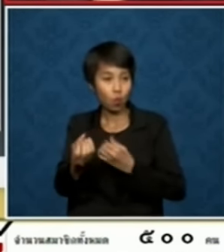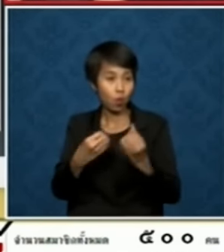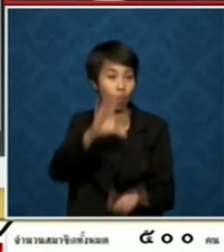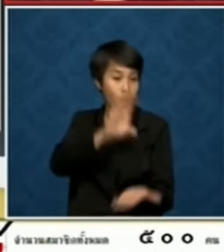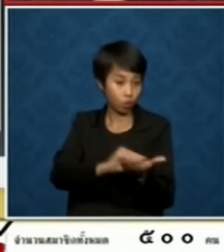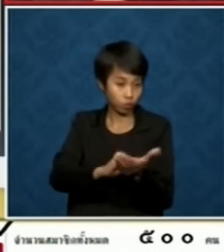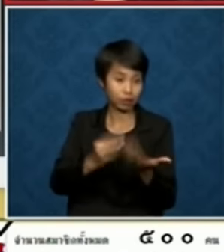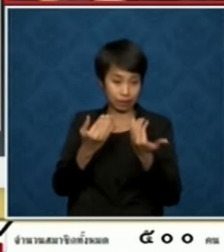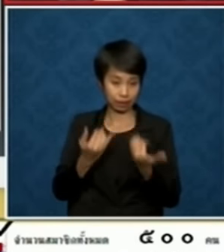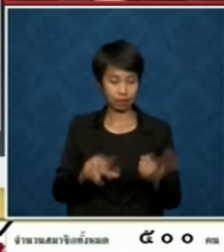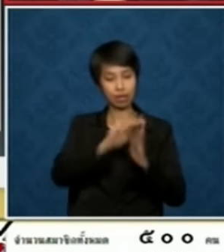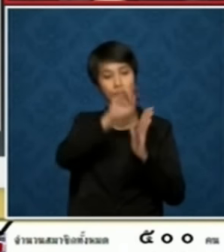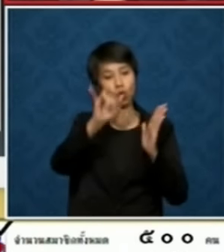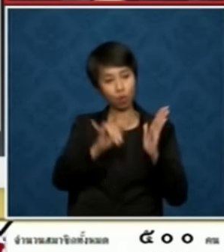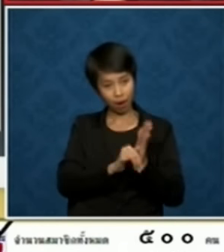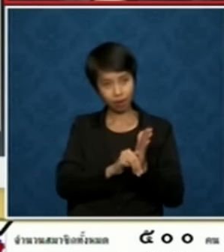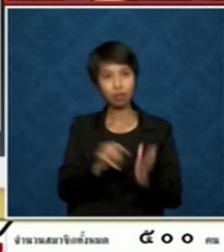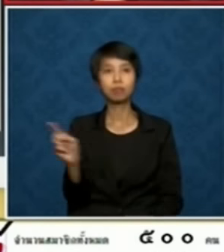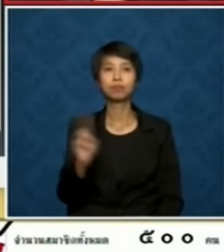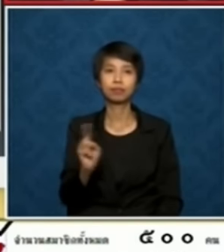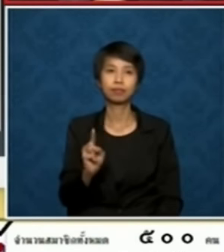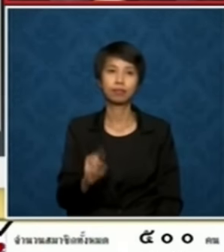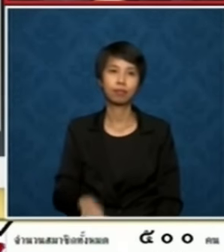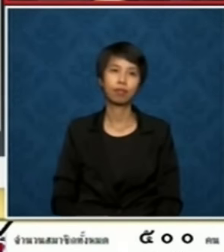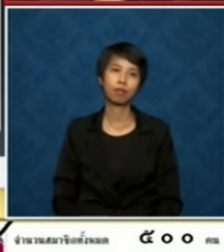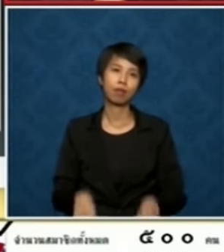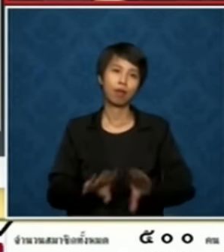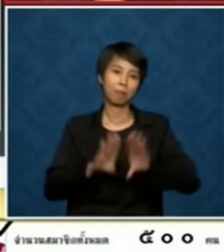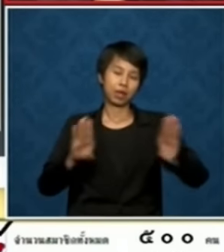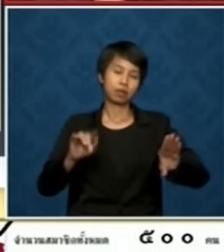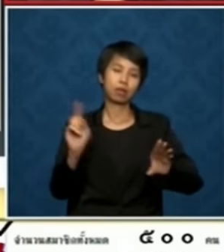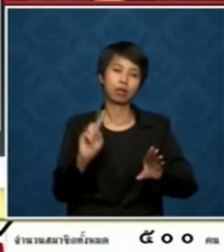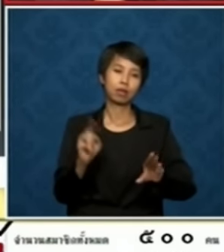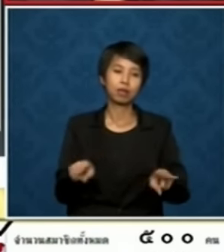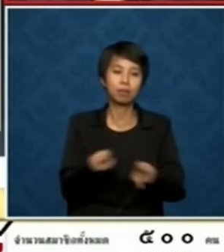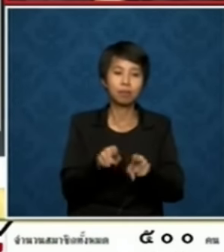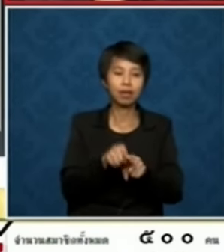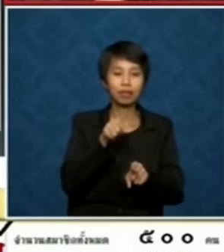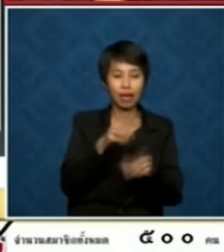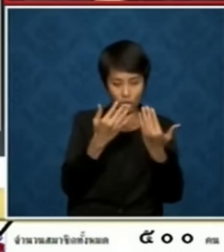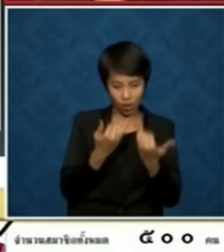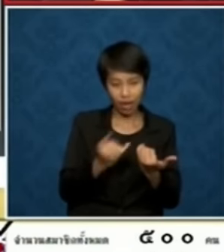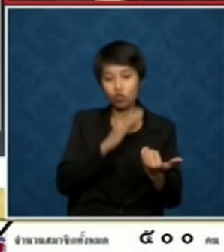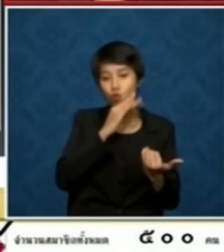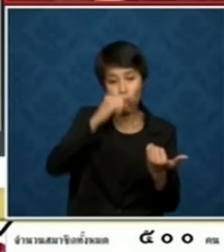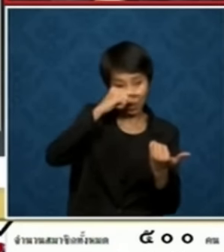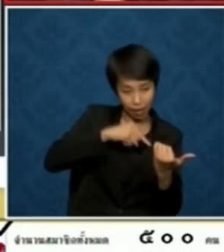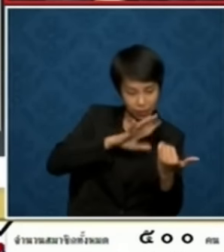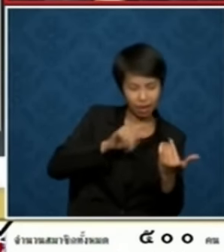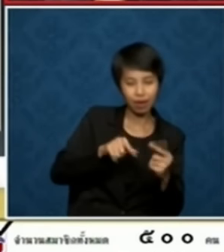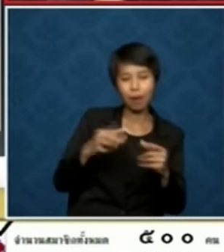นอนเราจะดำเนินการอย่างเด็ดขาดและเป็นไปตามกฎหมายอะไรที่เป็นประโยชน์กับคนไทยรัฐบาลต้องทำแม้บางเหตุการณ์ต้องไปถึงต่าง